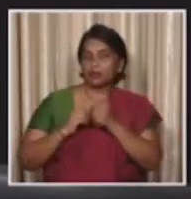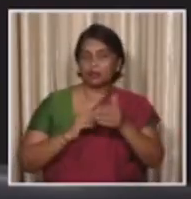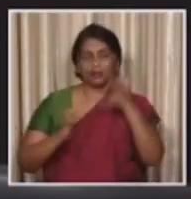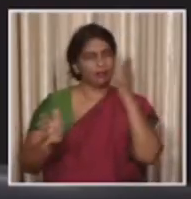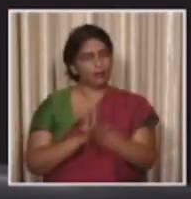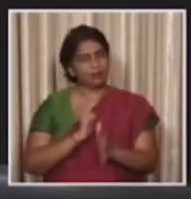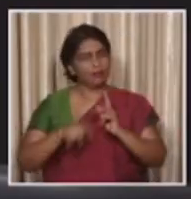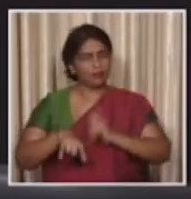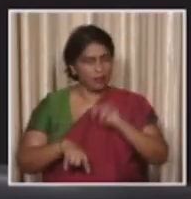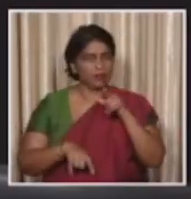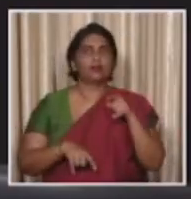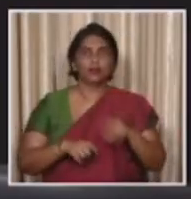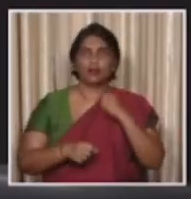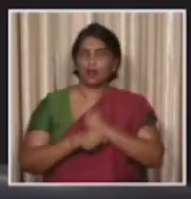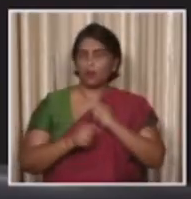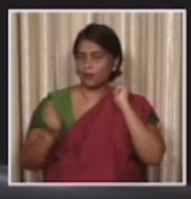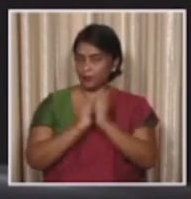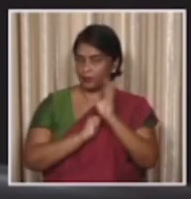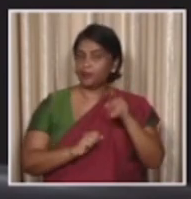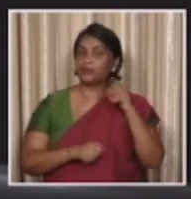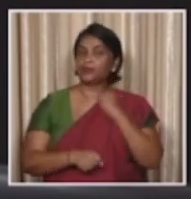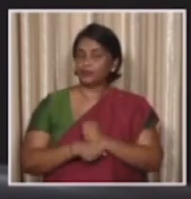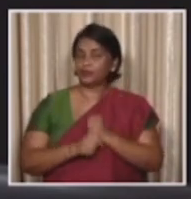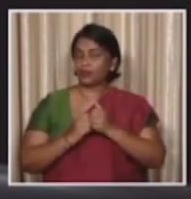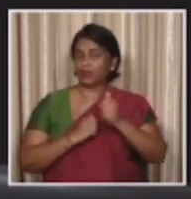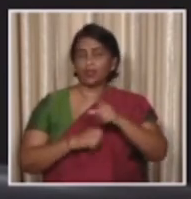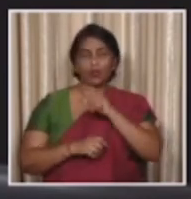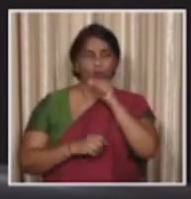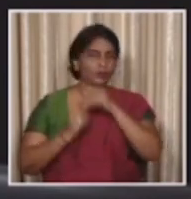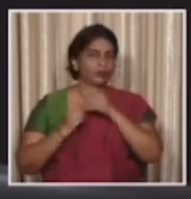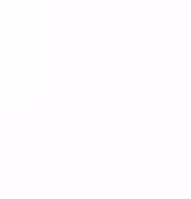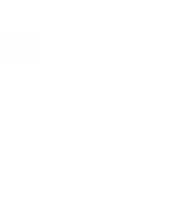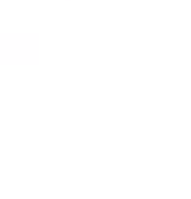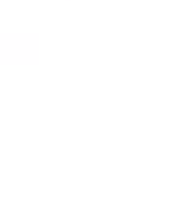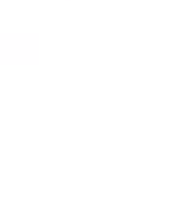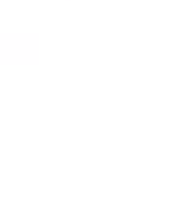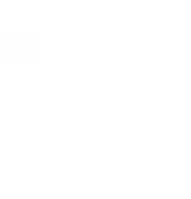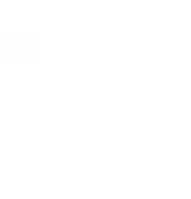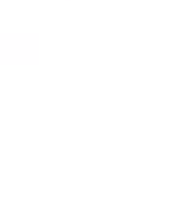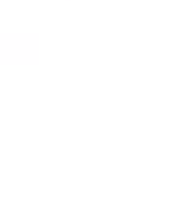වැරදීමක් හරි වෙලා ආණ්ඩු වෙනසක් වුණොත් ඒ ආණ්ඩුවට වැඩිම ආයුෂ තියෙන්නේ මාසෙයි.